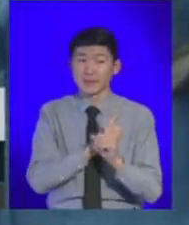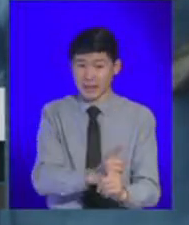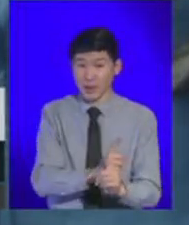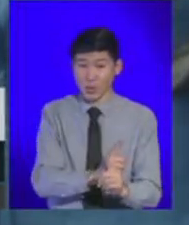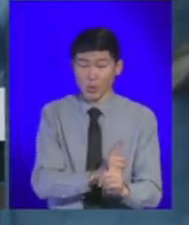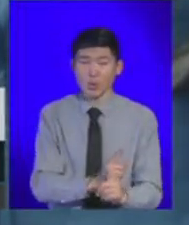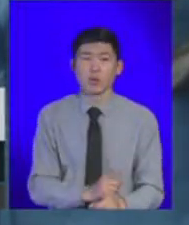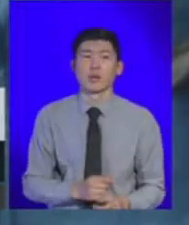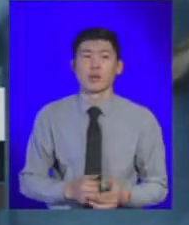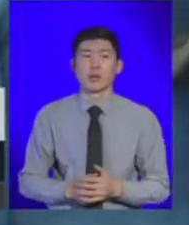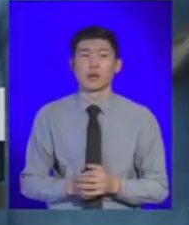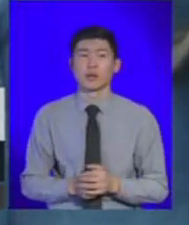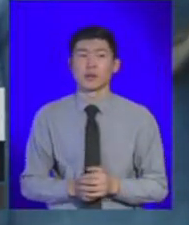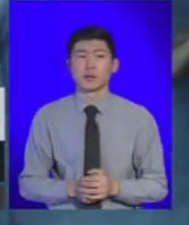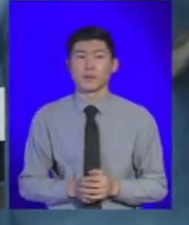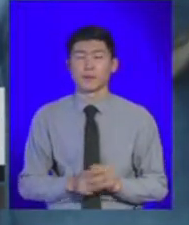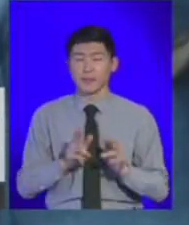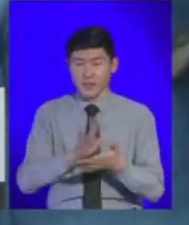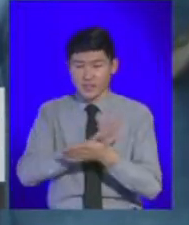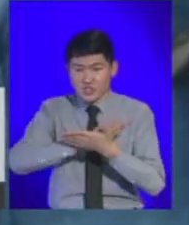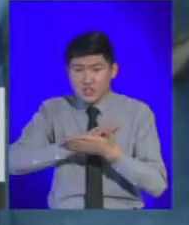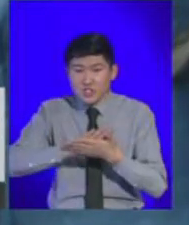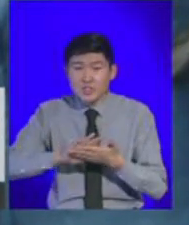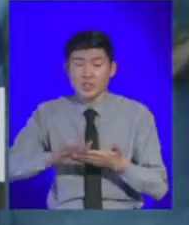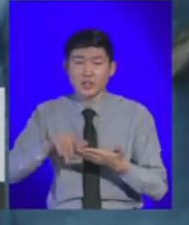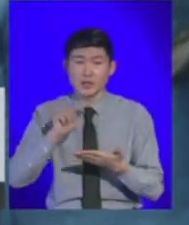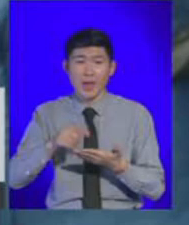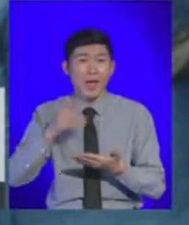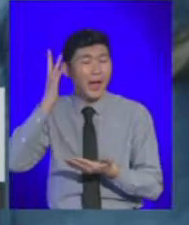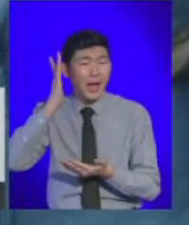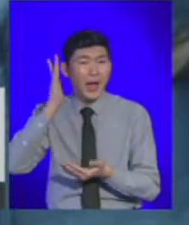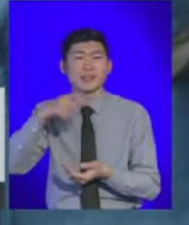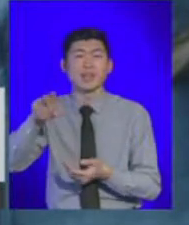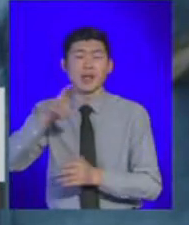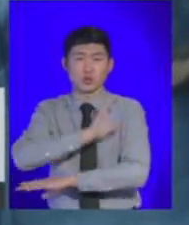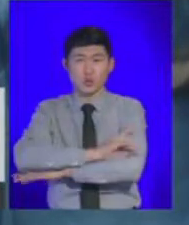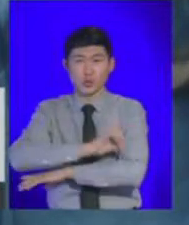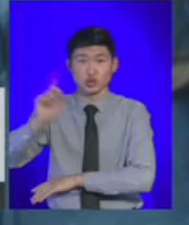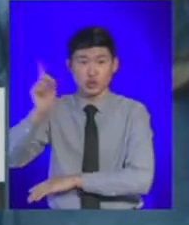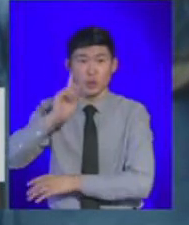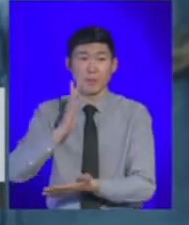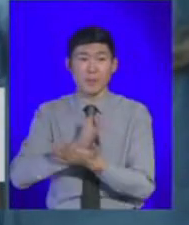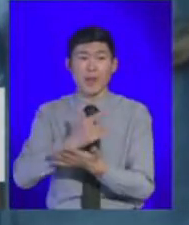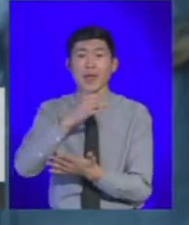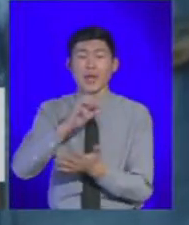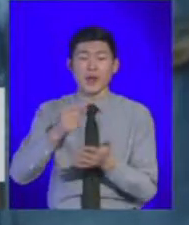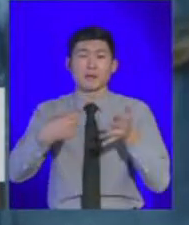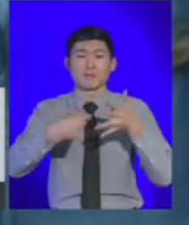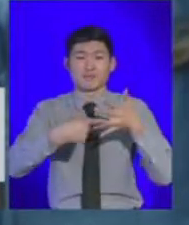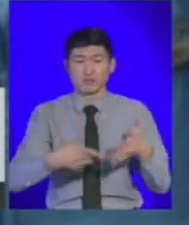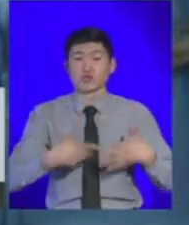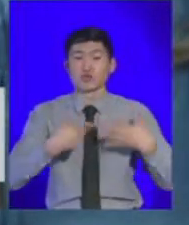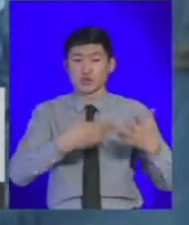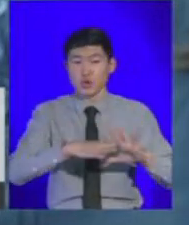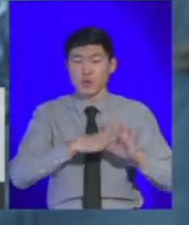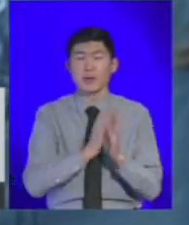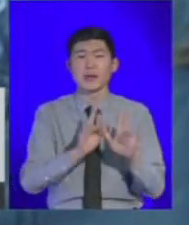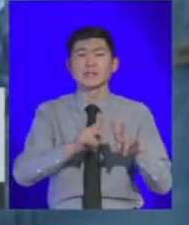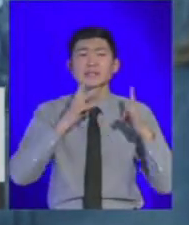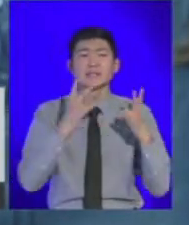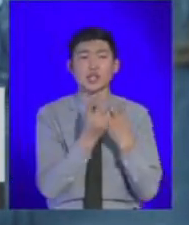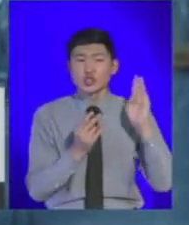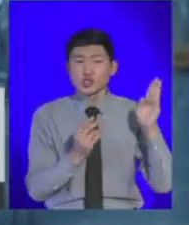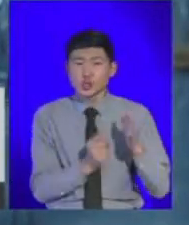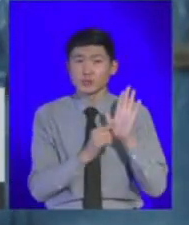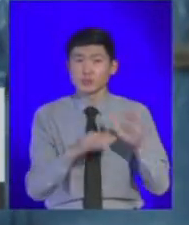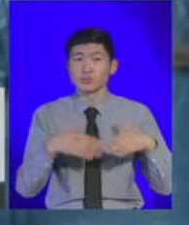би энэ нөгөө шинээр гадаад ихтэй сургуульд явж байгаа хүүхдүүдийн гэрээнд нь үргэжүүлээд энэ нийтэд ил тод мэдлийн